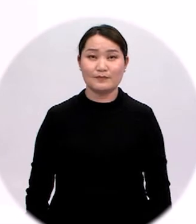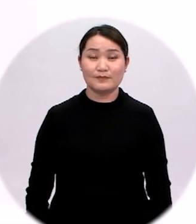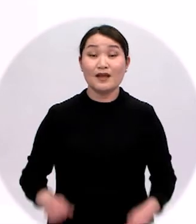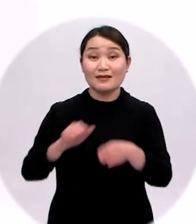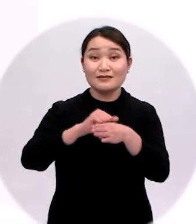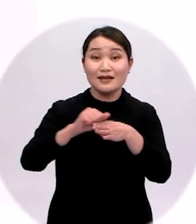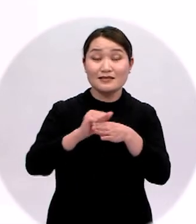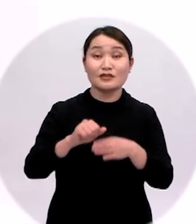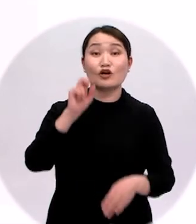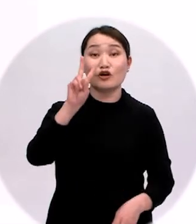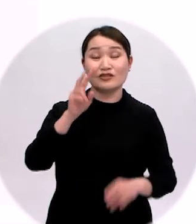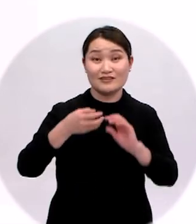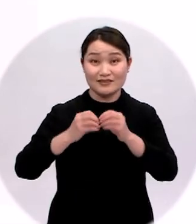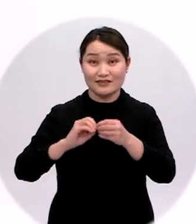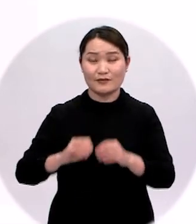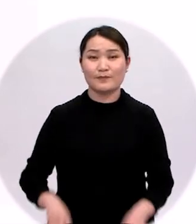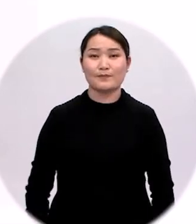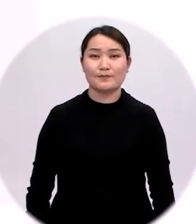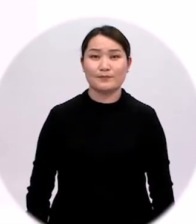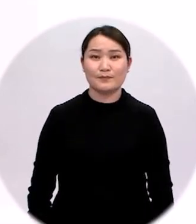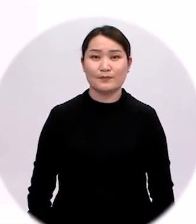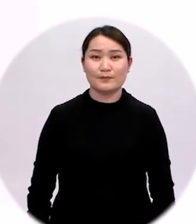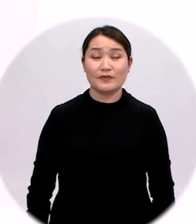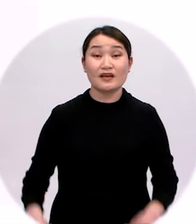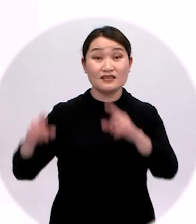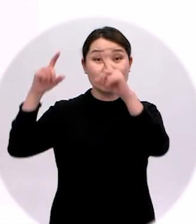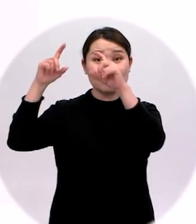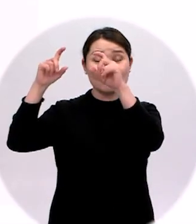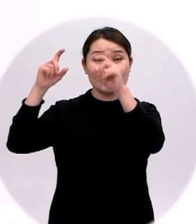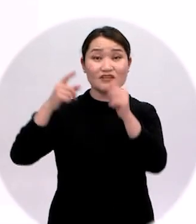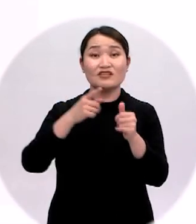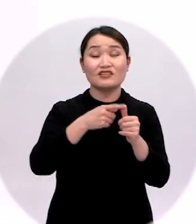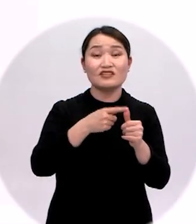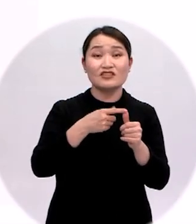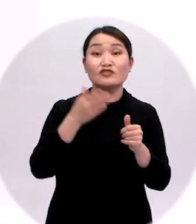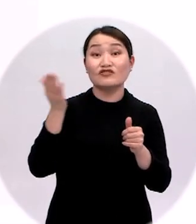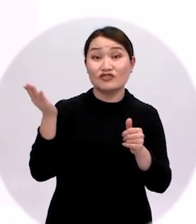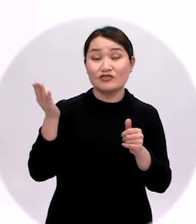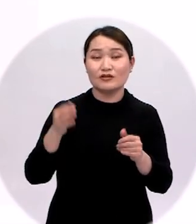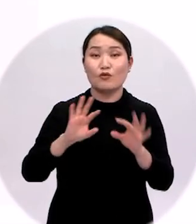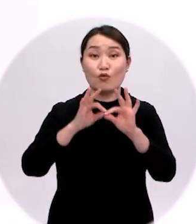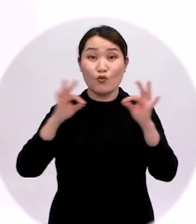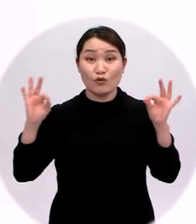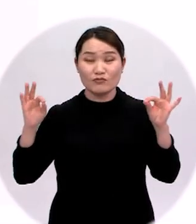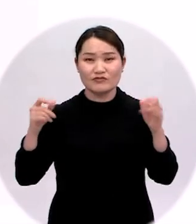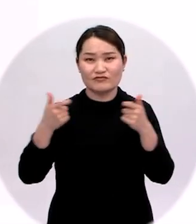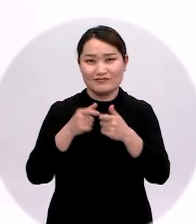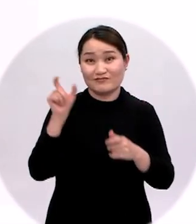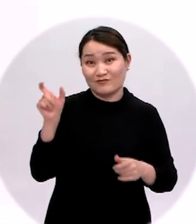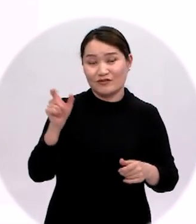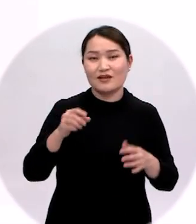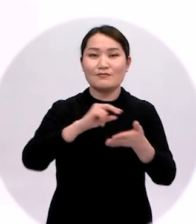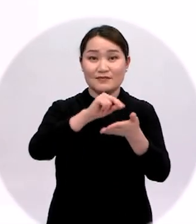Дараа нь дасгал 2. Зурагт нэр өгч ярилцаарай. Өгүүлбэрийг нөхөөрэй гэж.